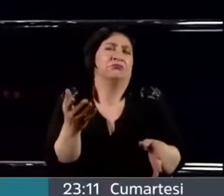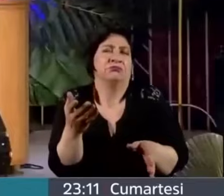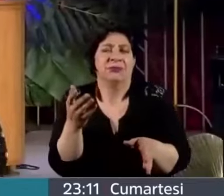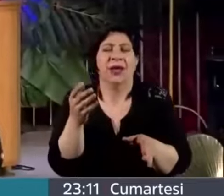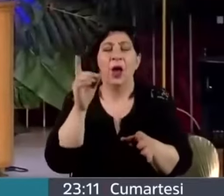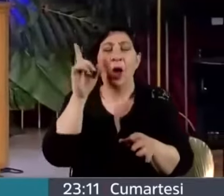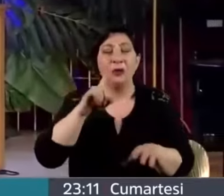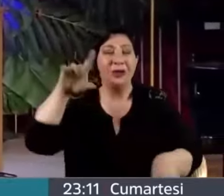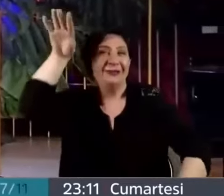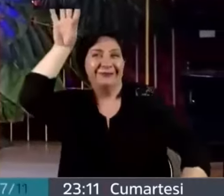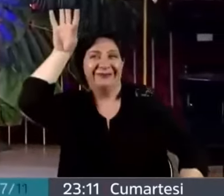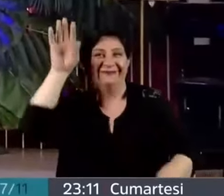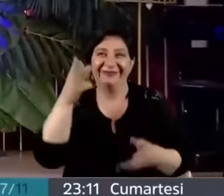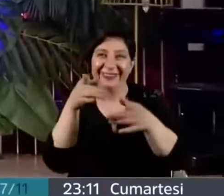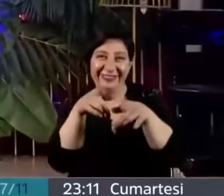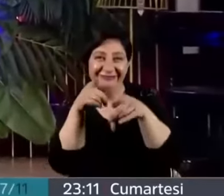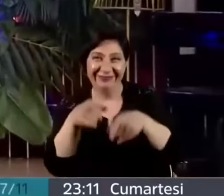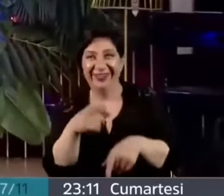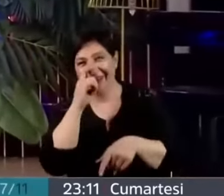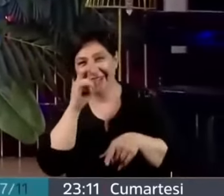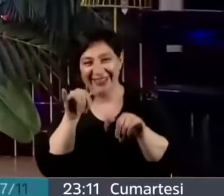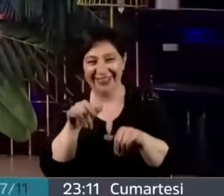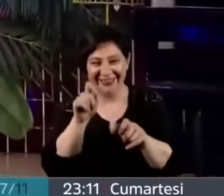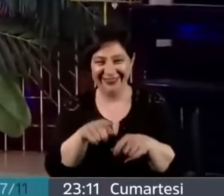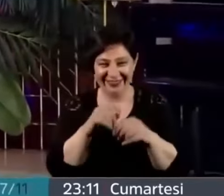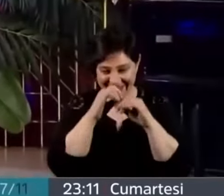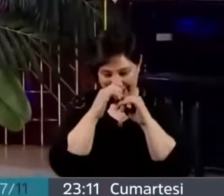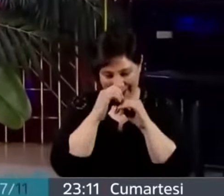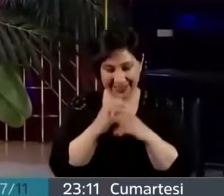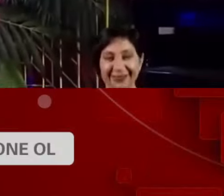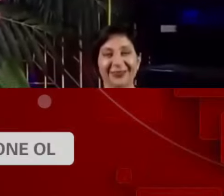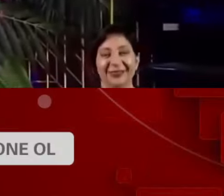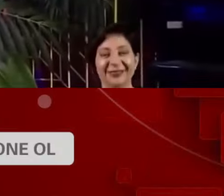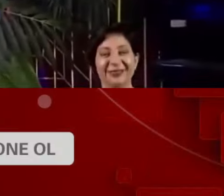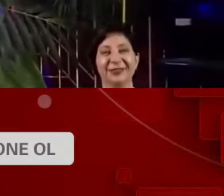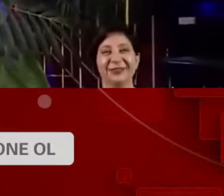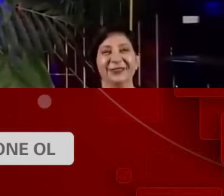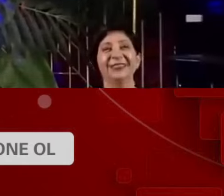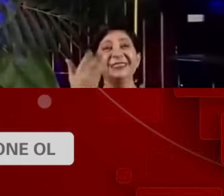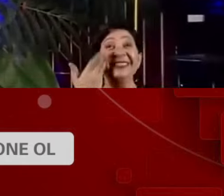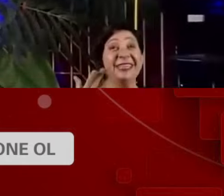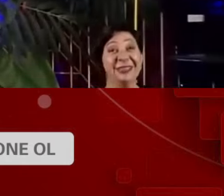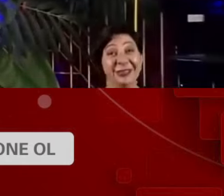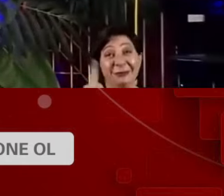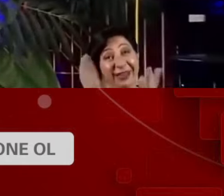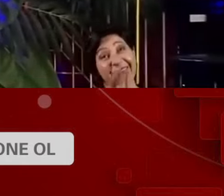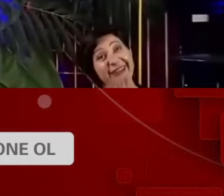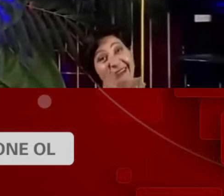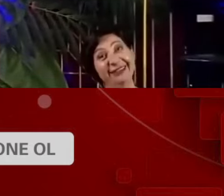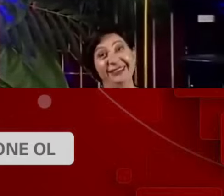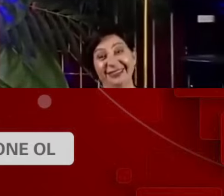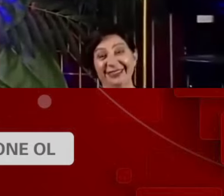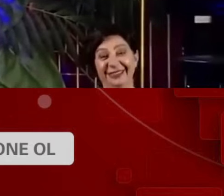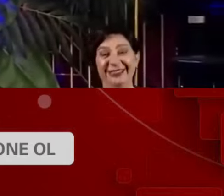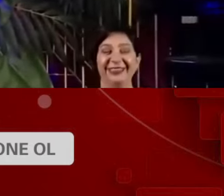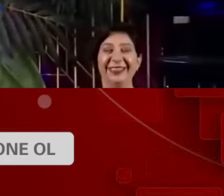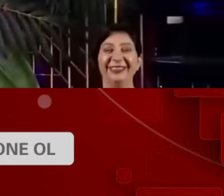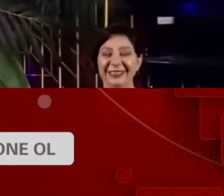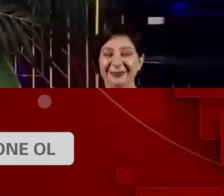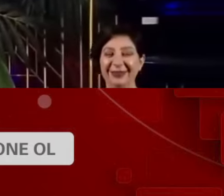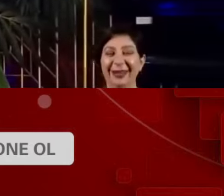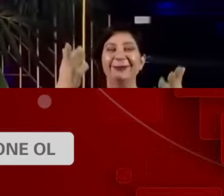bıraktınız. Önce şöyle bir hareket yaptınız. Ya, ay nerede seyirciler ya? Bir alkış var istiyorum. Seyircisiniz yapıyoruz.